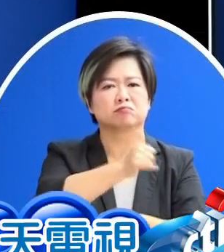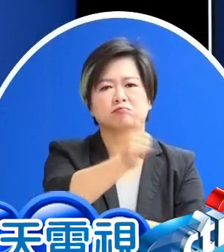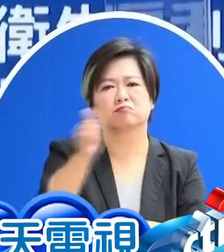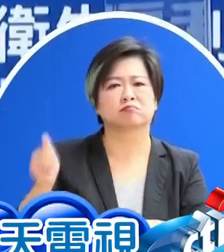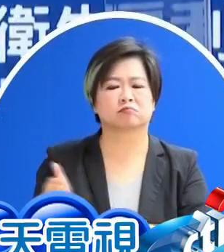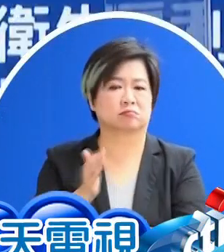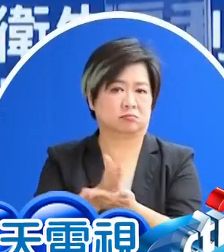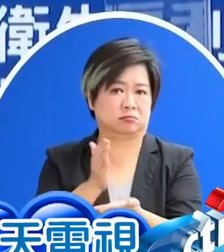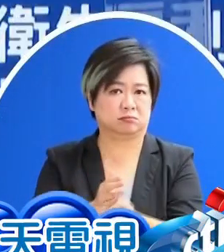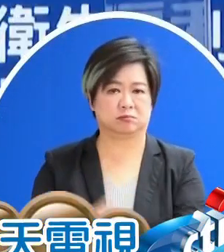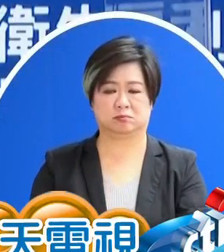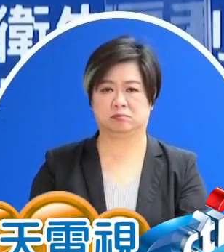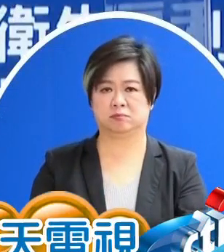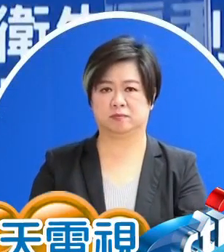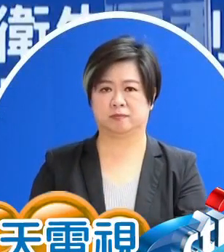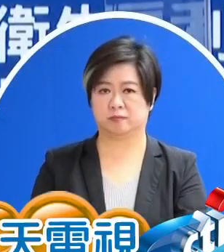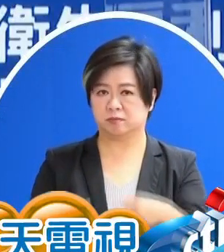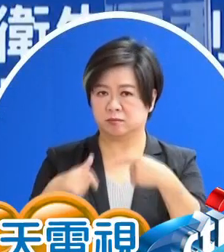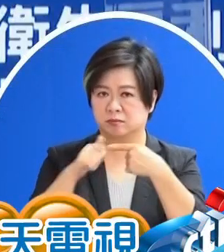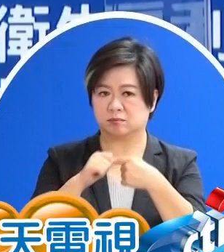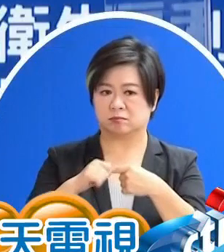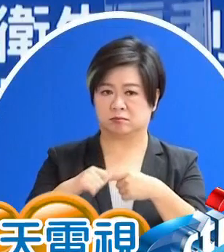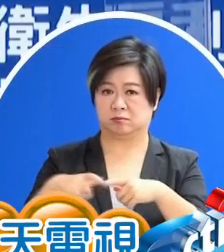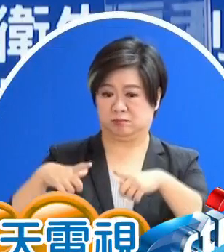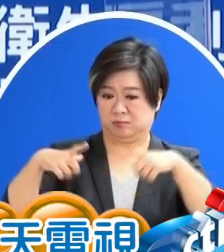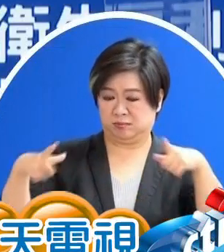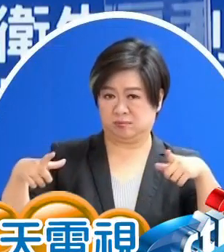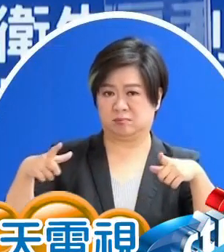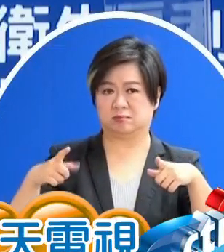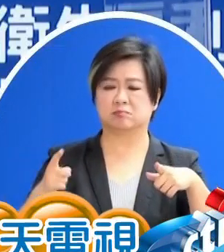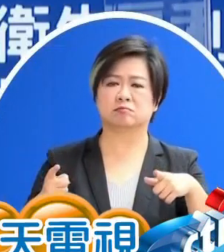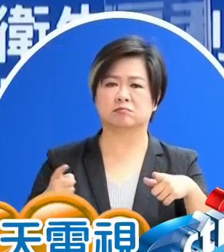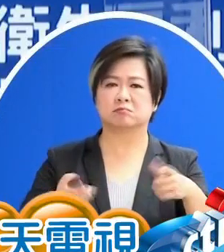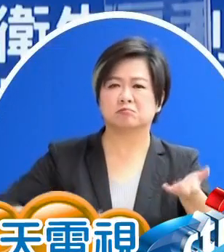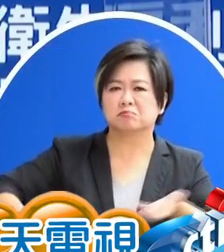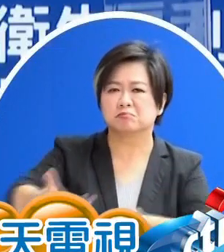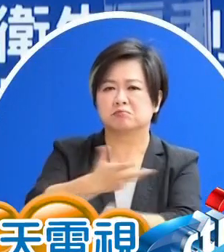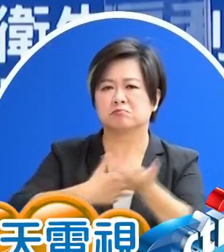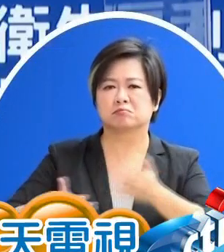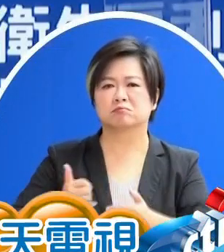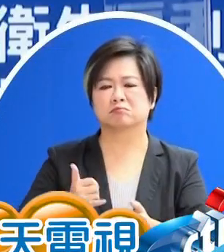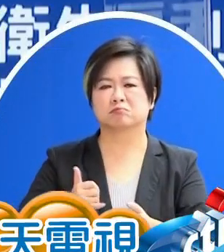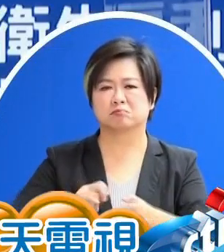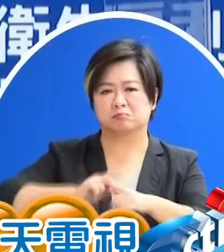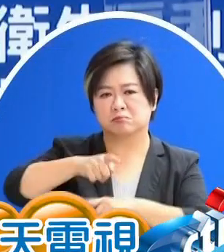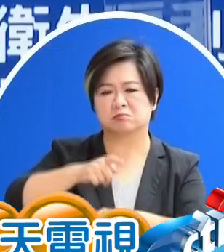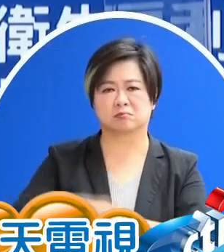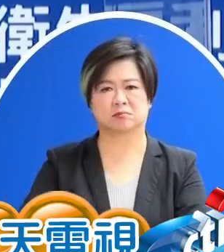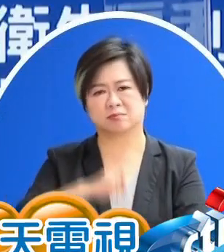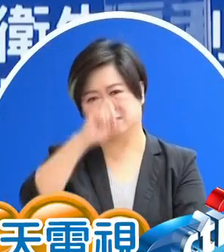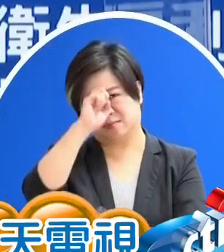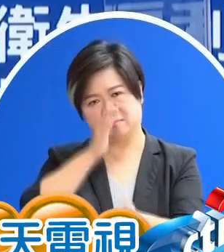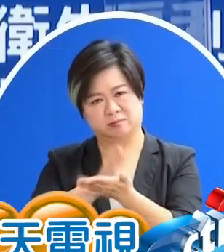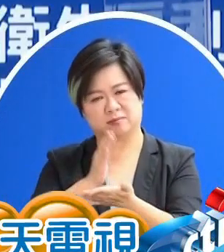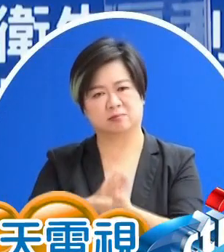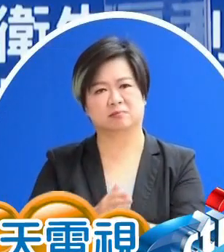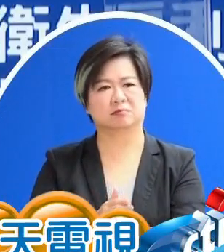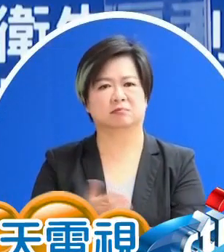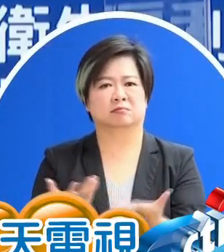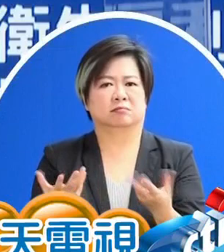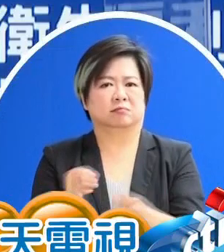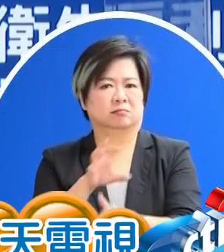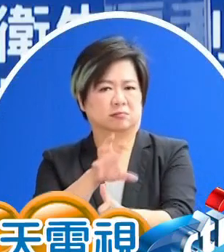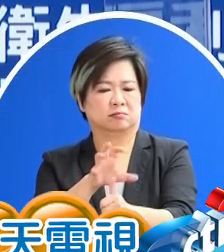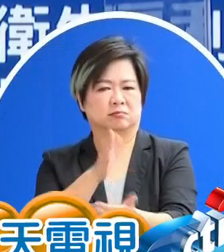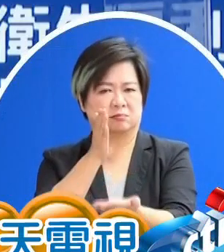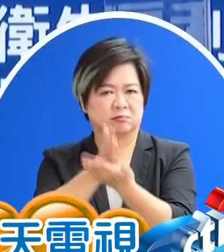谢。 第一个等于一个大块的区域的移动。但我们是建议尽量避免，但是并没有这样的说